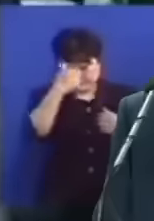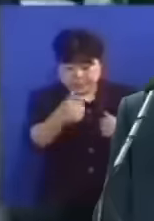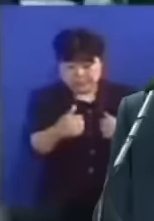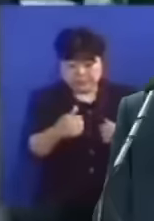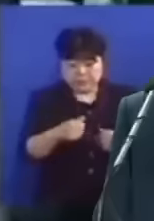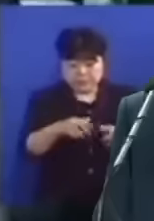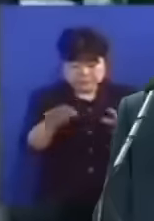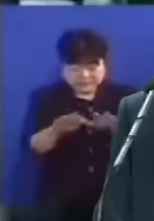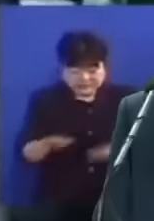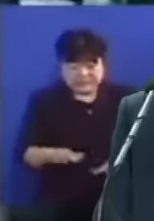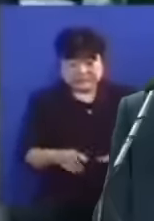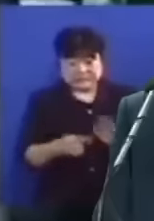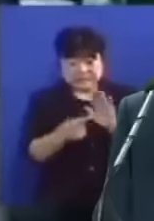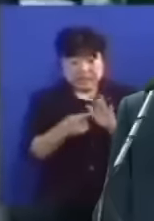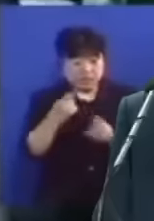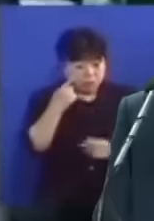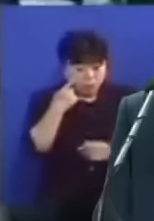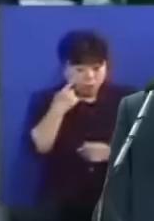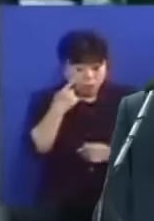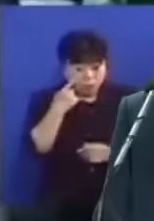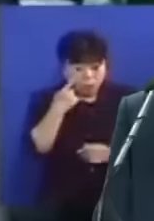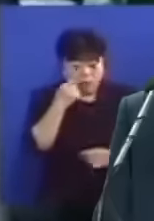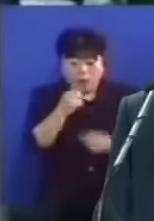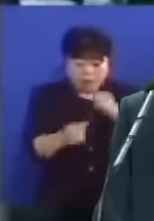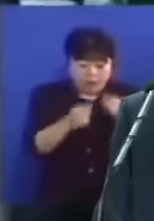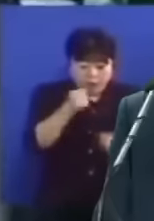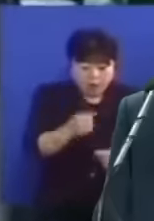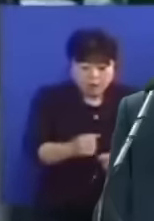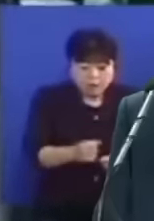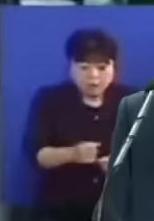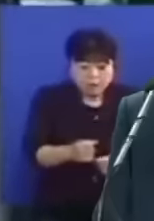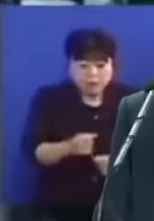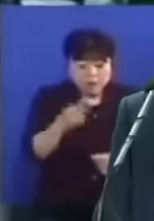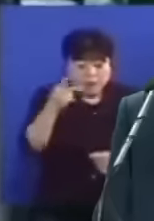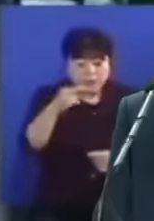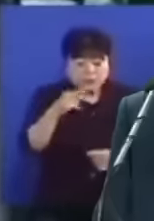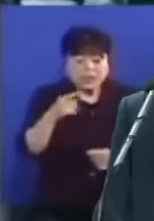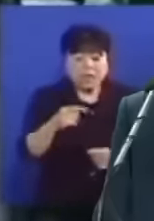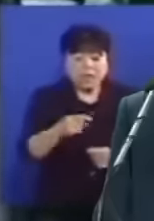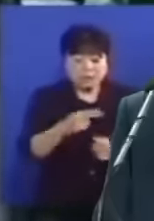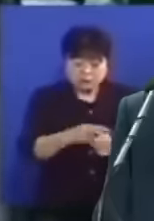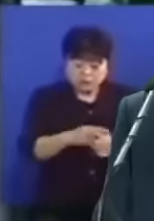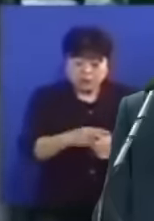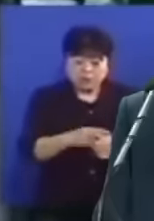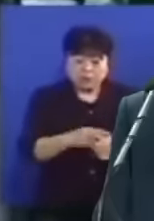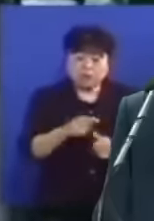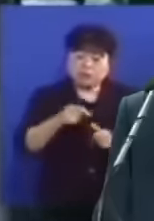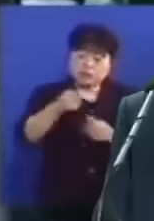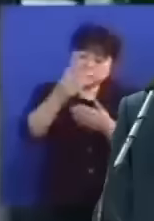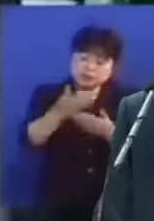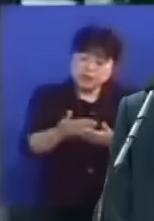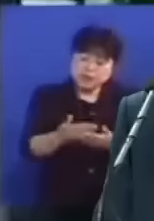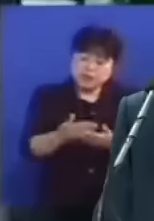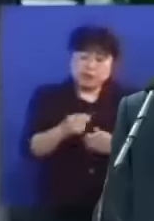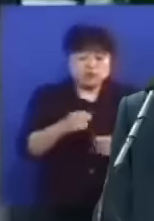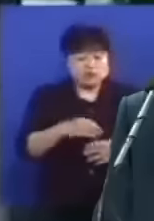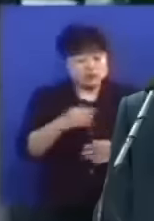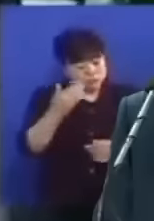지진이 나고 큰 역사에 일어난 것을 보고 감옥에 뛰어들어와서 바울과 신라를 잡고 선생들아 내가 어찌하여 구원을 얻으니까 너무 겁이